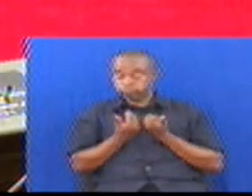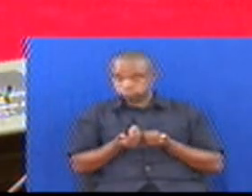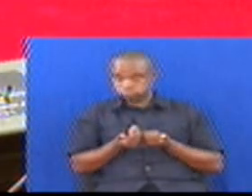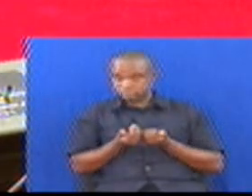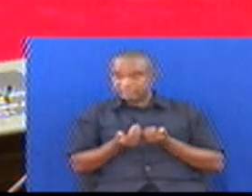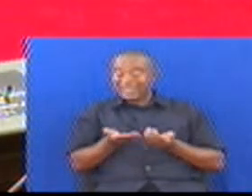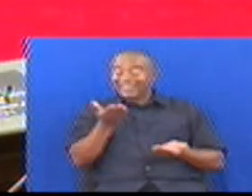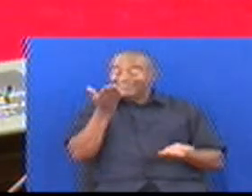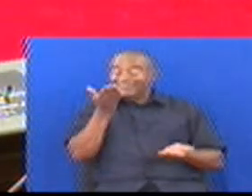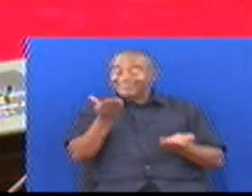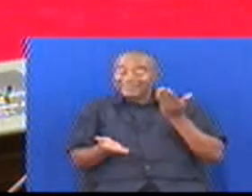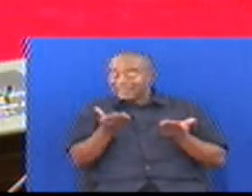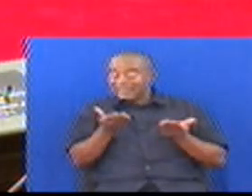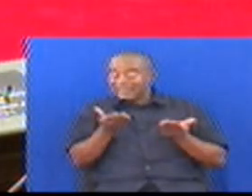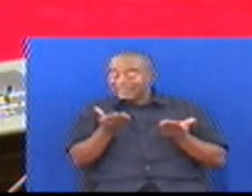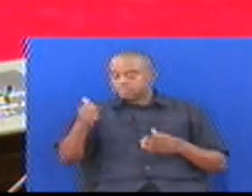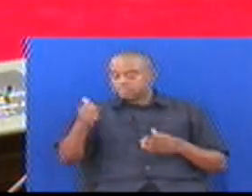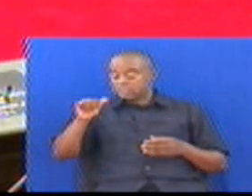tani milioni